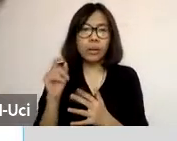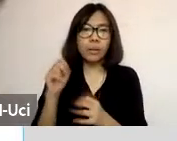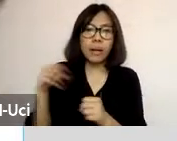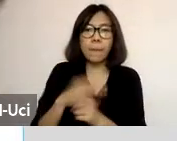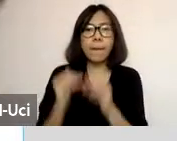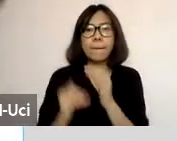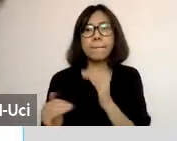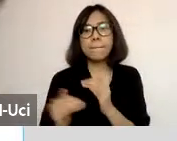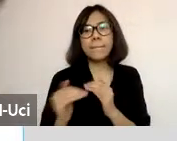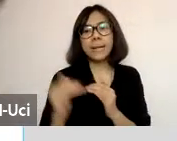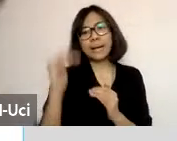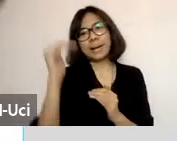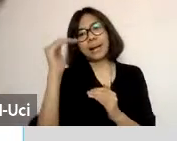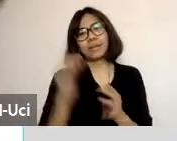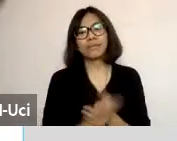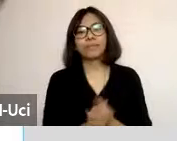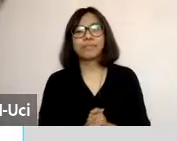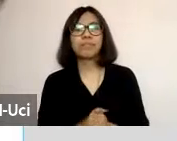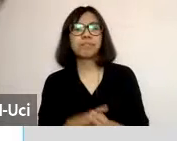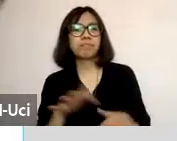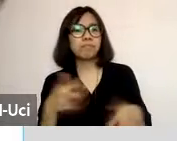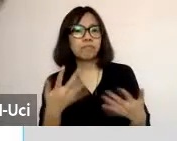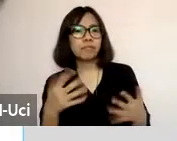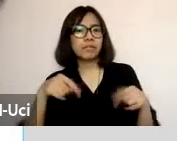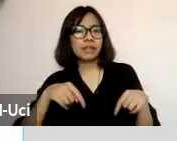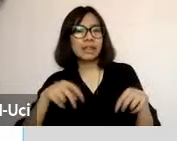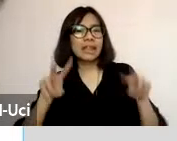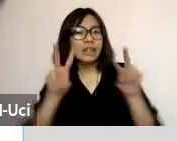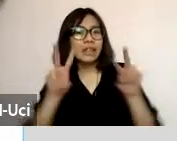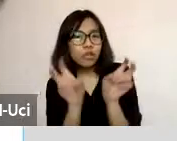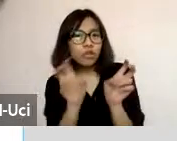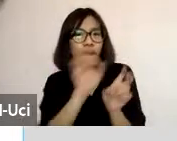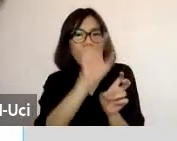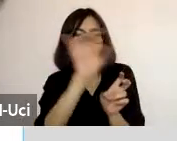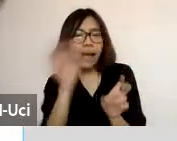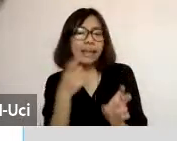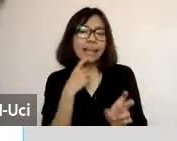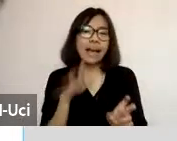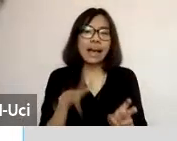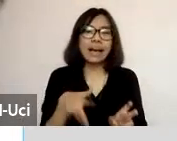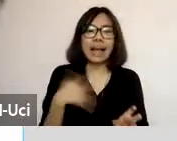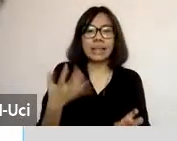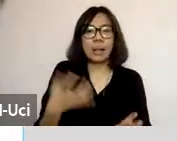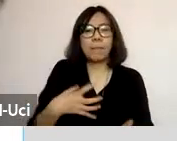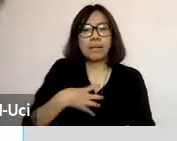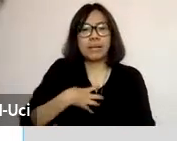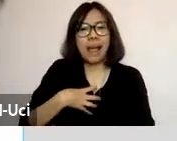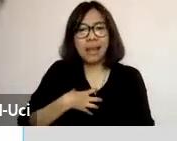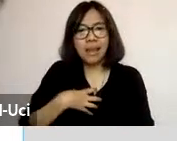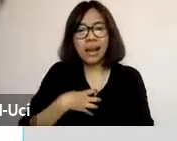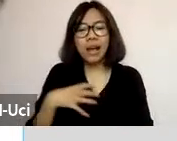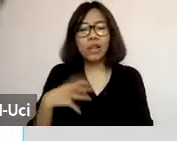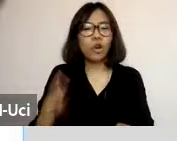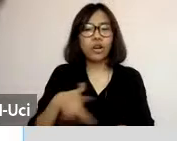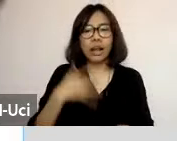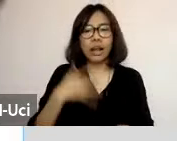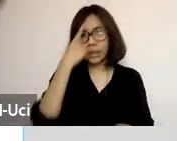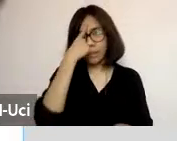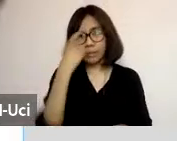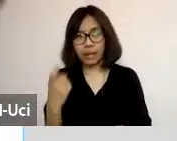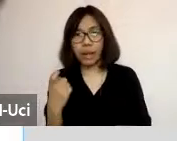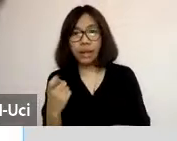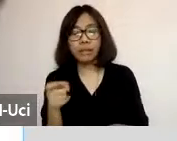kemudian isu yang kemudian kita Pulau perhatikan lagi adalah bicara soal trust ya tadi sampai merata Ivan sebelumnya dan juga patulus ya